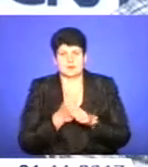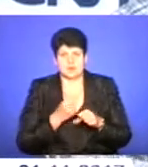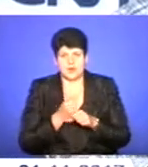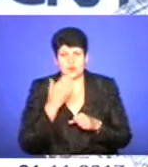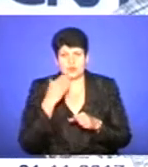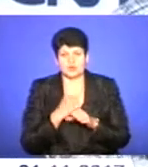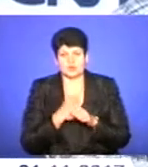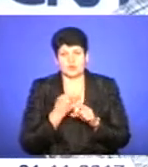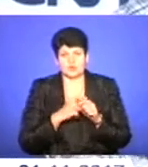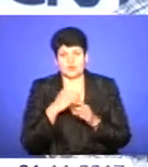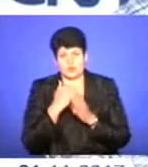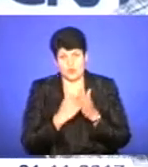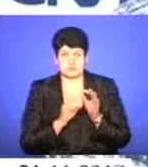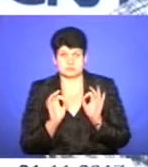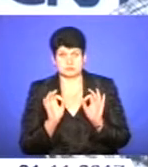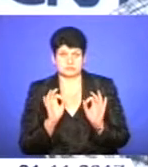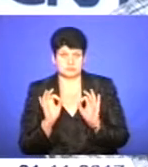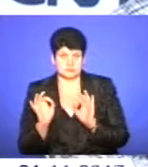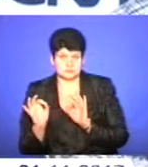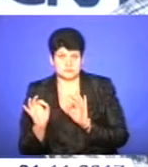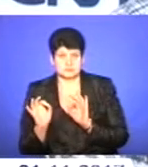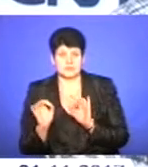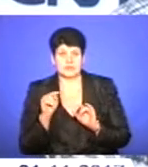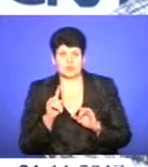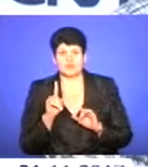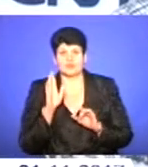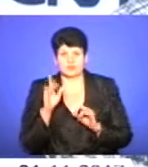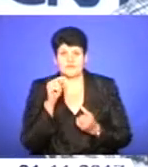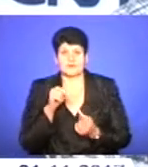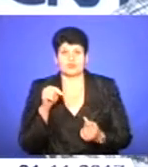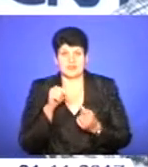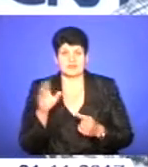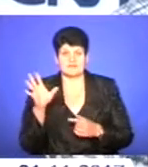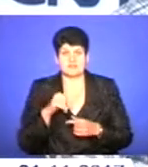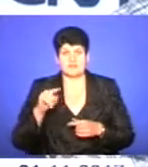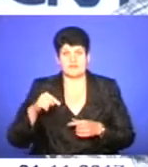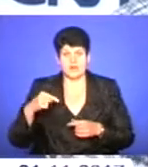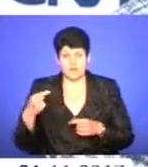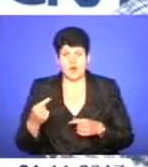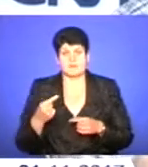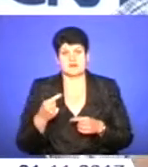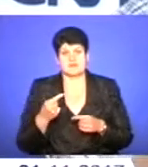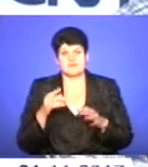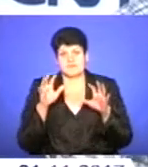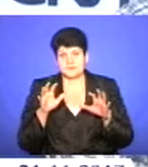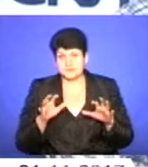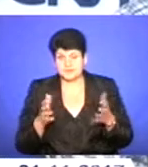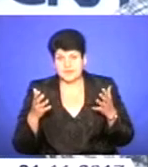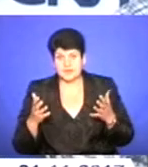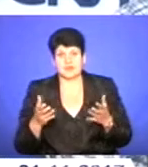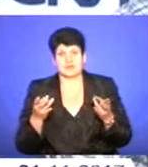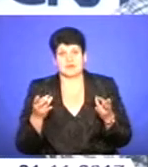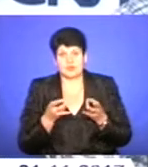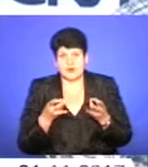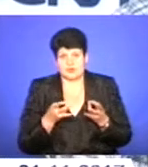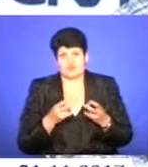цю програму більш-менш нормально, адекватною, такою, що буде відповідати всім вимогам якраз і чинному законодавству і тим потребам власне кадрових